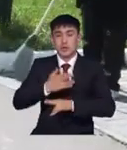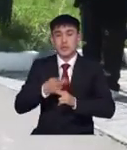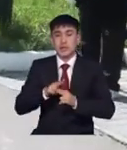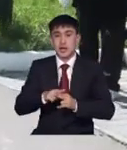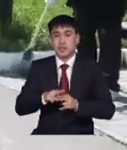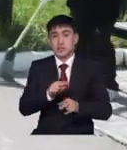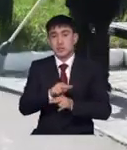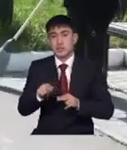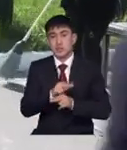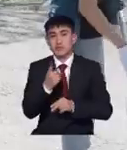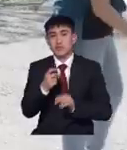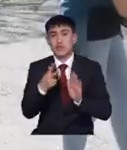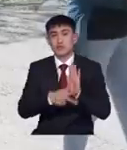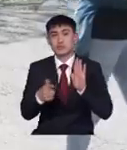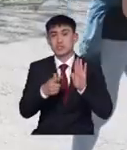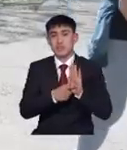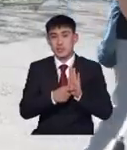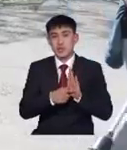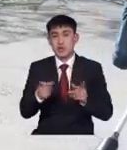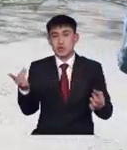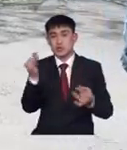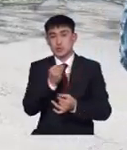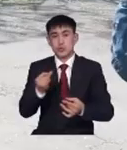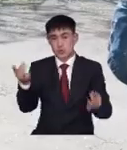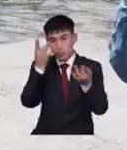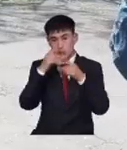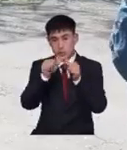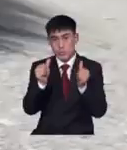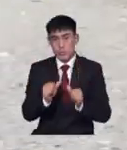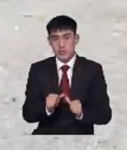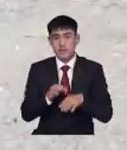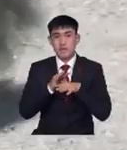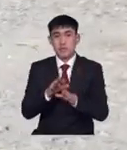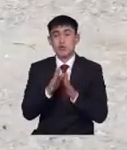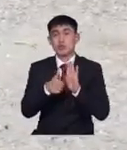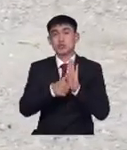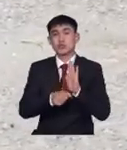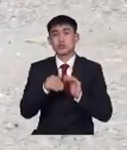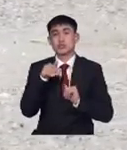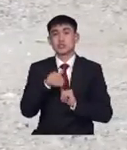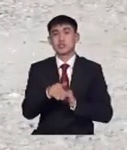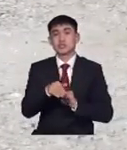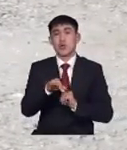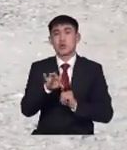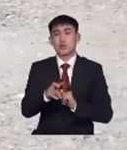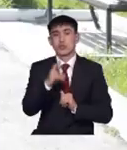этим отремонтировано 187 историко-культурных памятников. Вывезено более 600,5 тонн мусора.